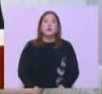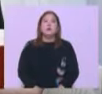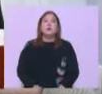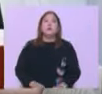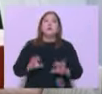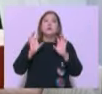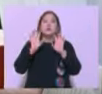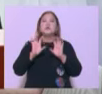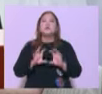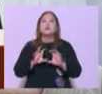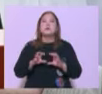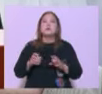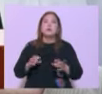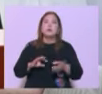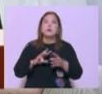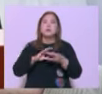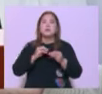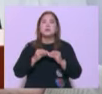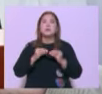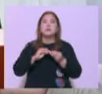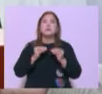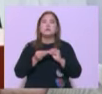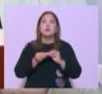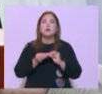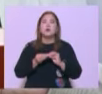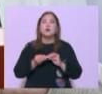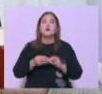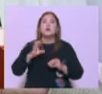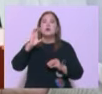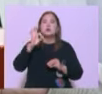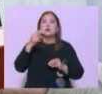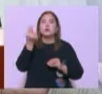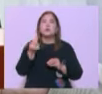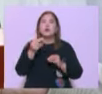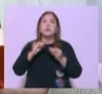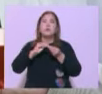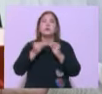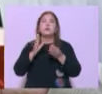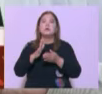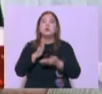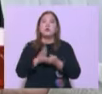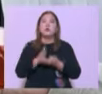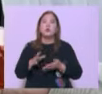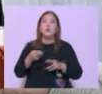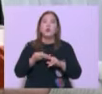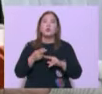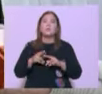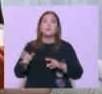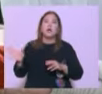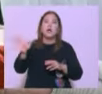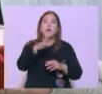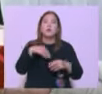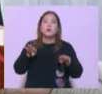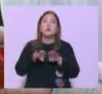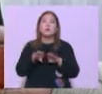Заңдық аспектілерге байланысты мәселелері бар, әлеуметтік мәселелері бар. Осыны халықпен бірге талқылау үшін арнайы